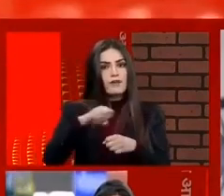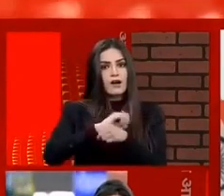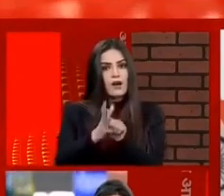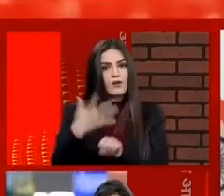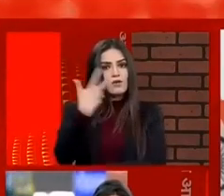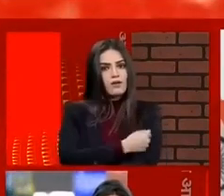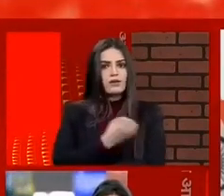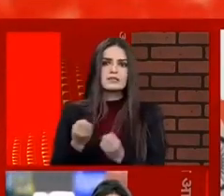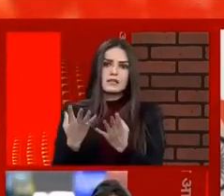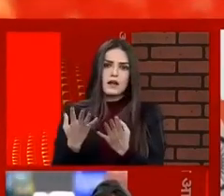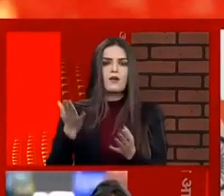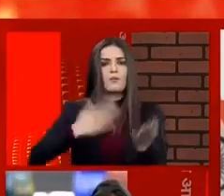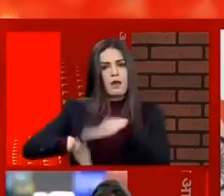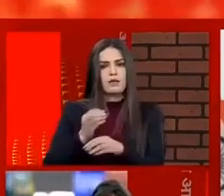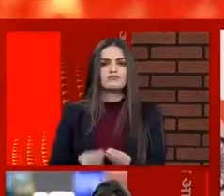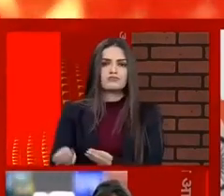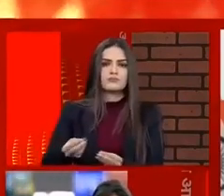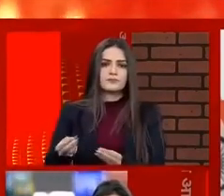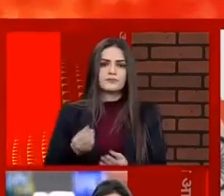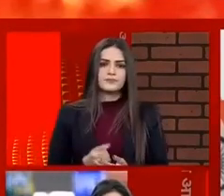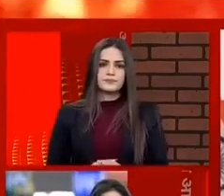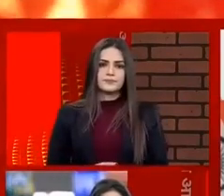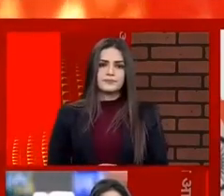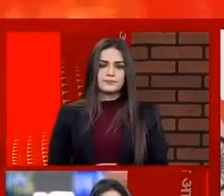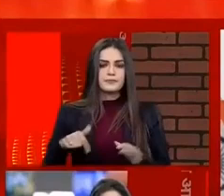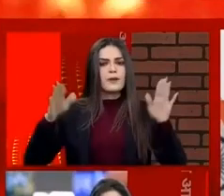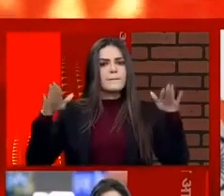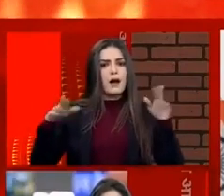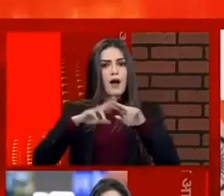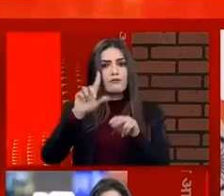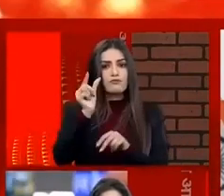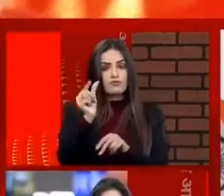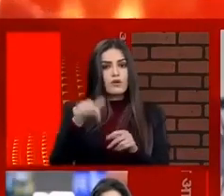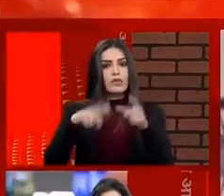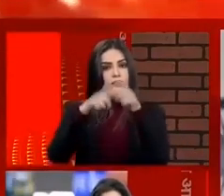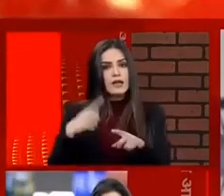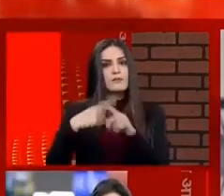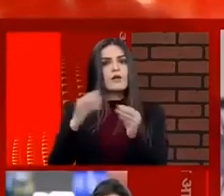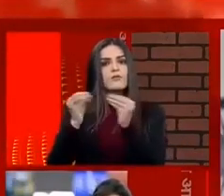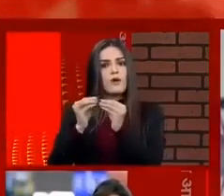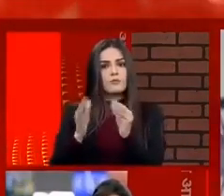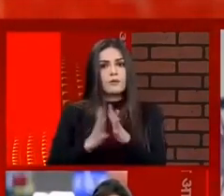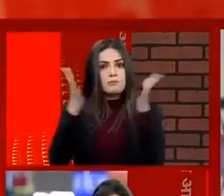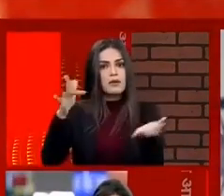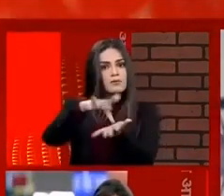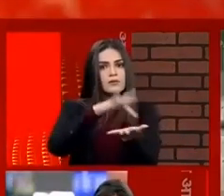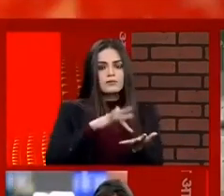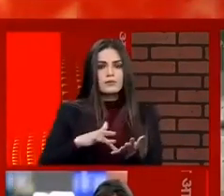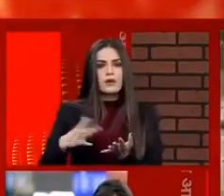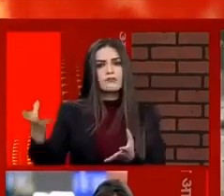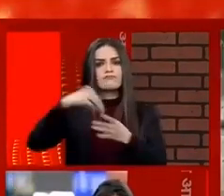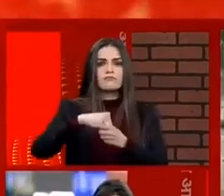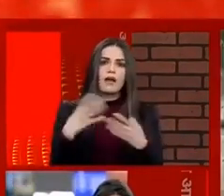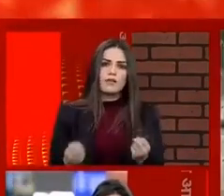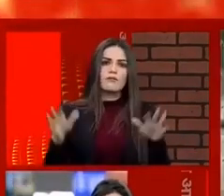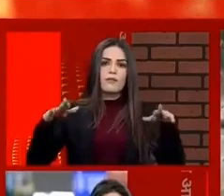कोरोना के टीकाकरण की शुरुआत भी होने जा रही है। बर्ड फ्लू से अब दिल्ली और मुंबई जैसे बड़े महानगरों को अपनी चपेट